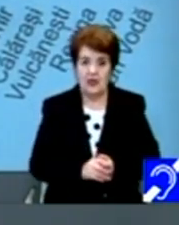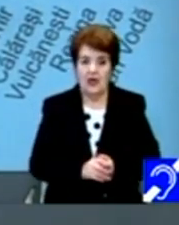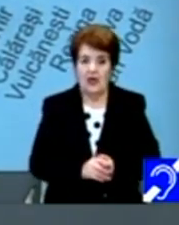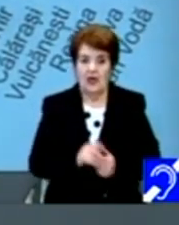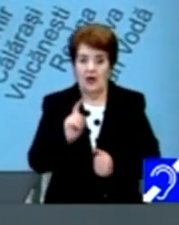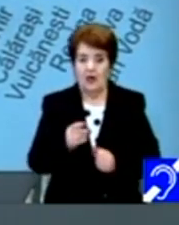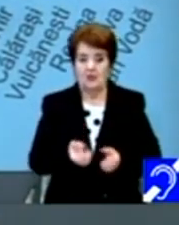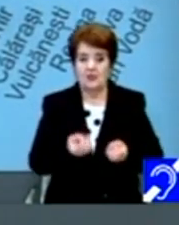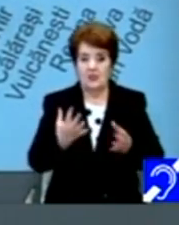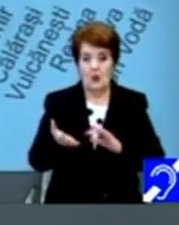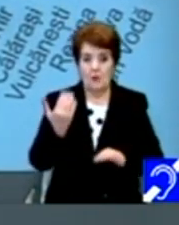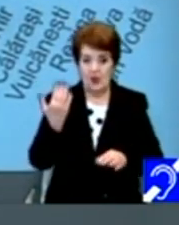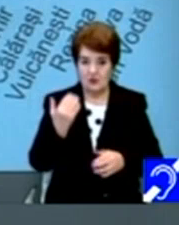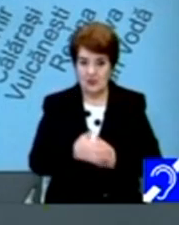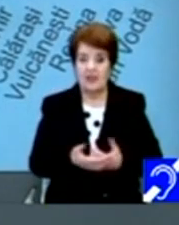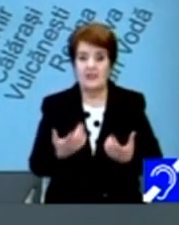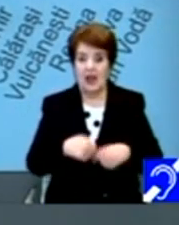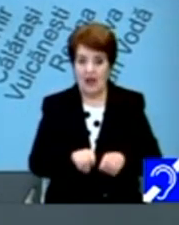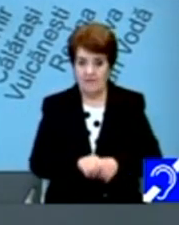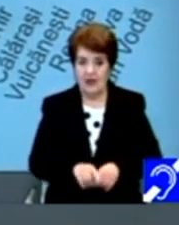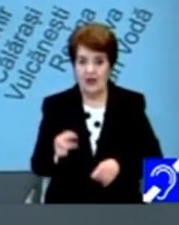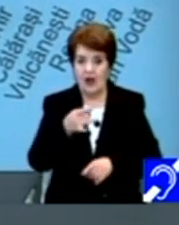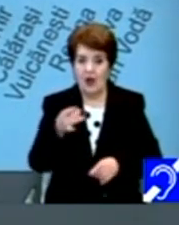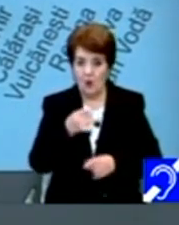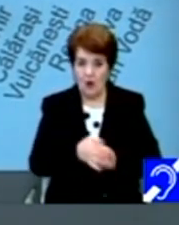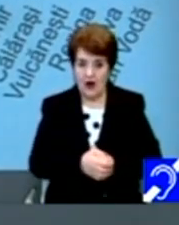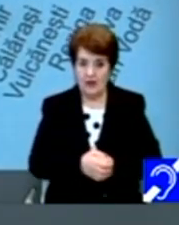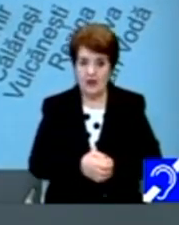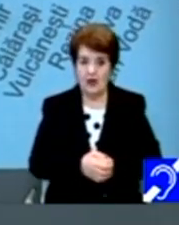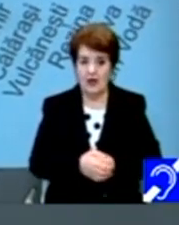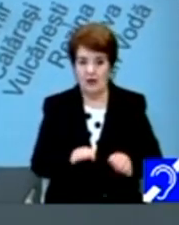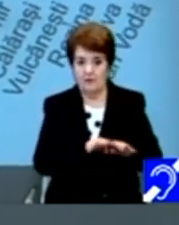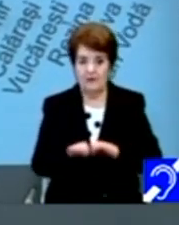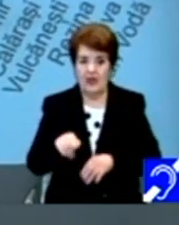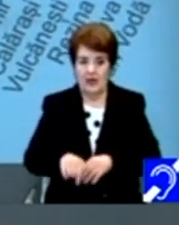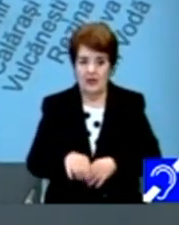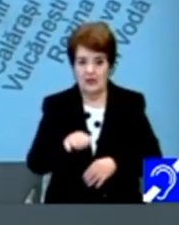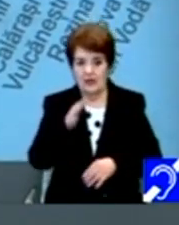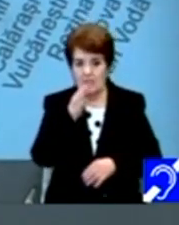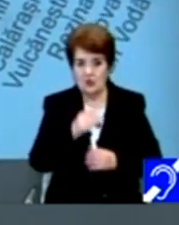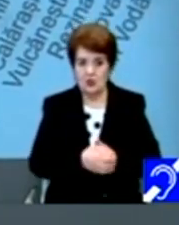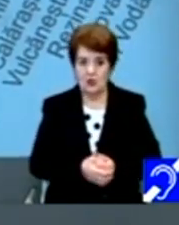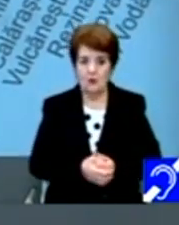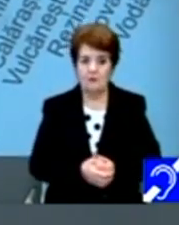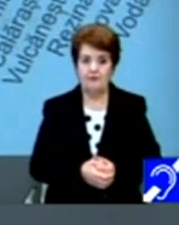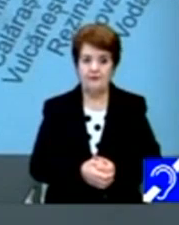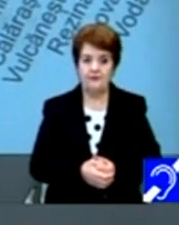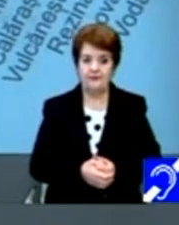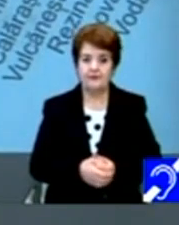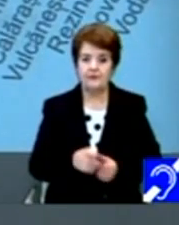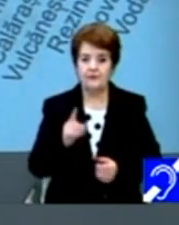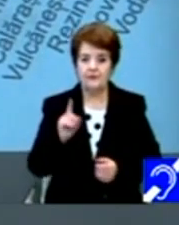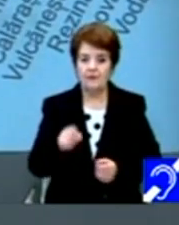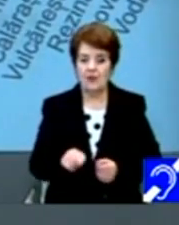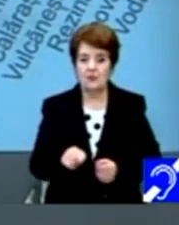în zilele precedente, la fel în raioanele adiacente municipiului Chișinău și de